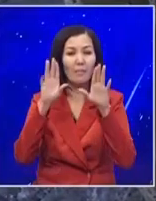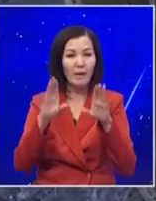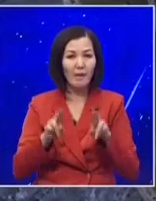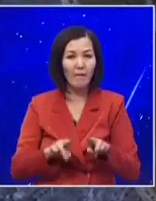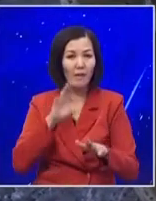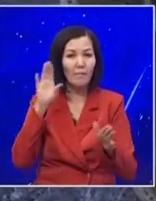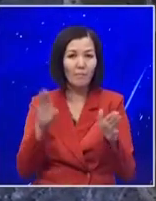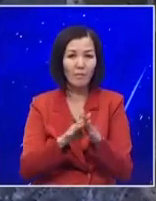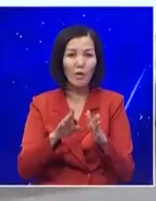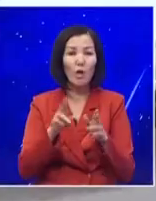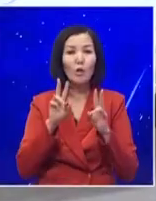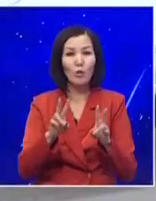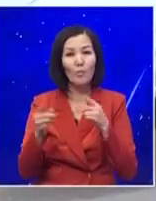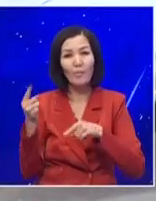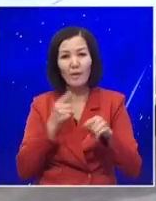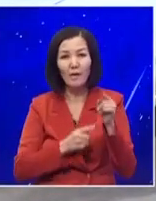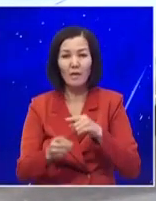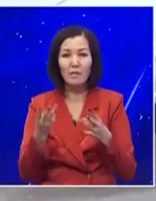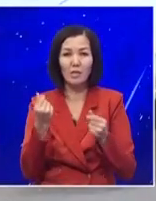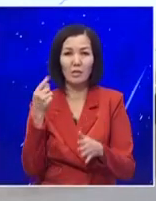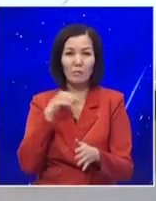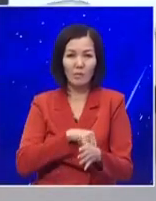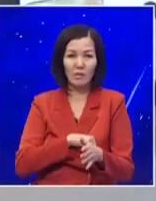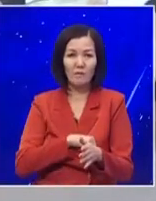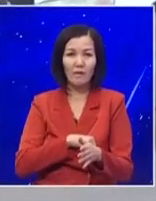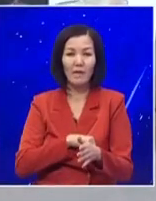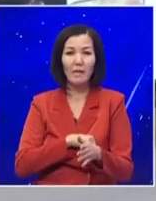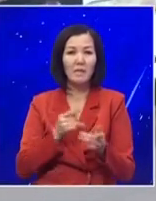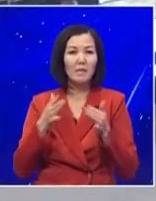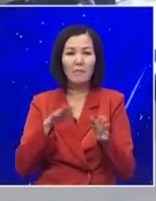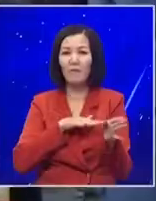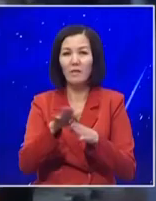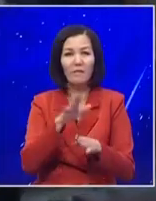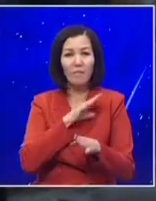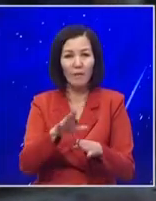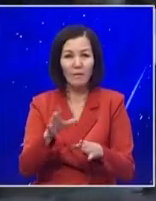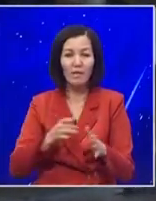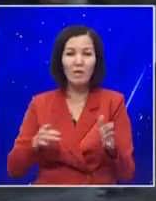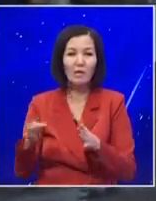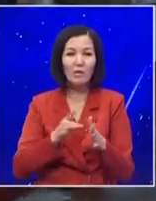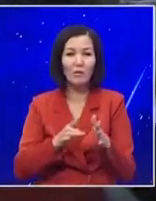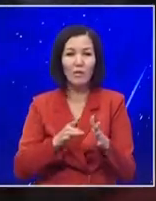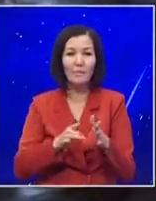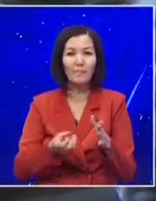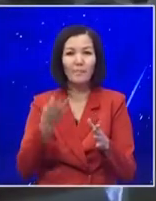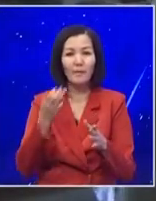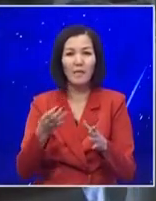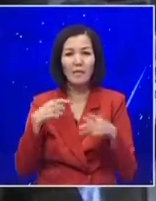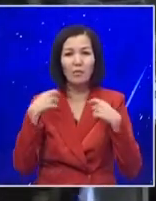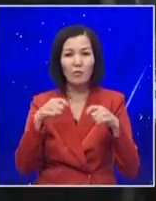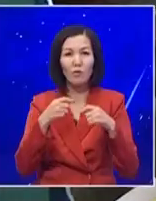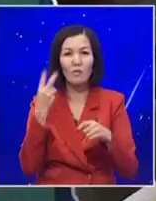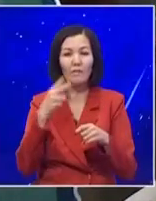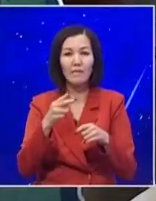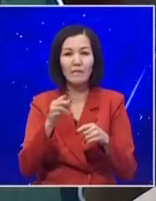но большинство предпринимателей в поисках наживы игнорируют требования. В регионе легально пиротехнику продают